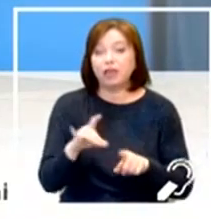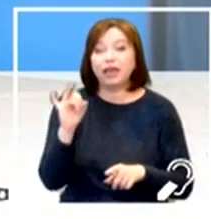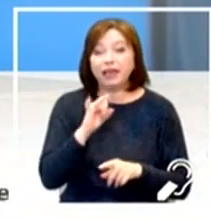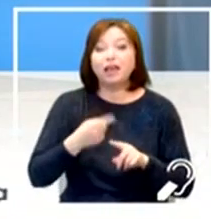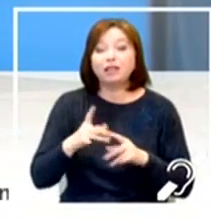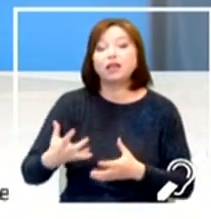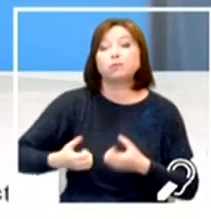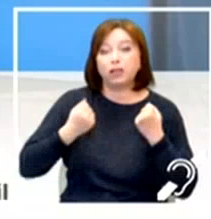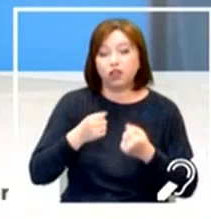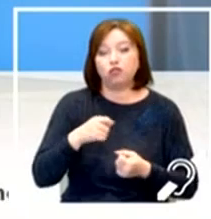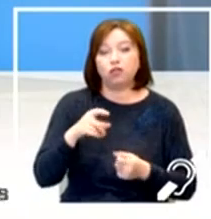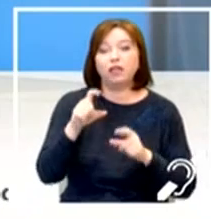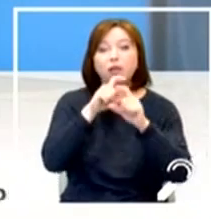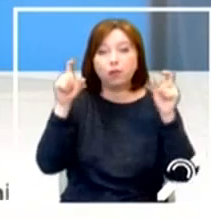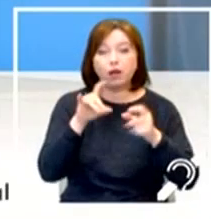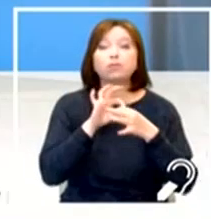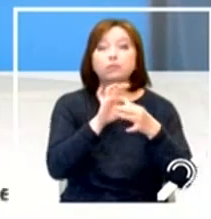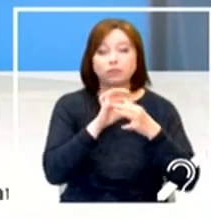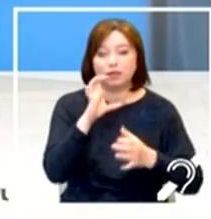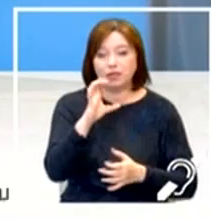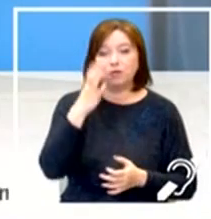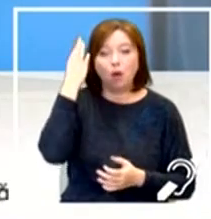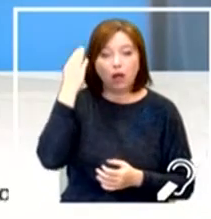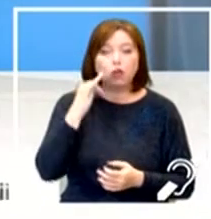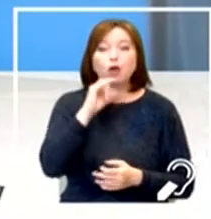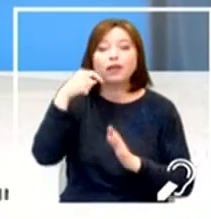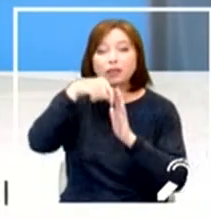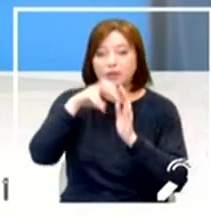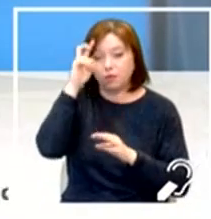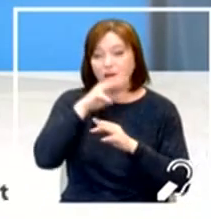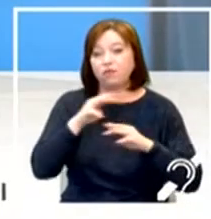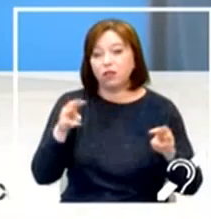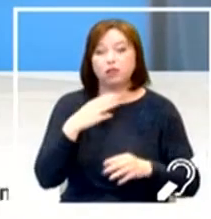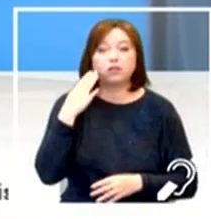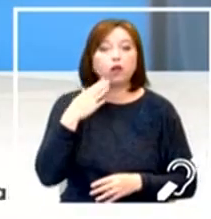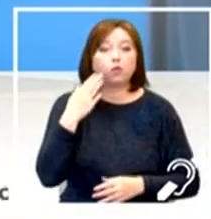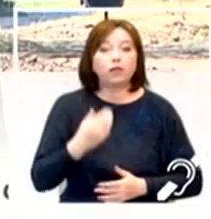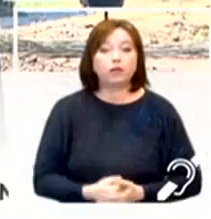cu sprijinul Departamentului pentru Relația cu Republica Moldova din cadrul Guvernului României.